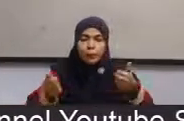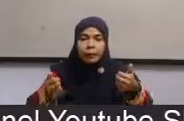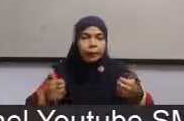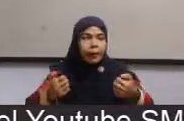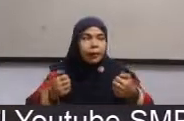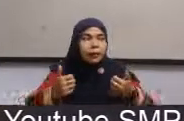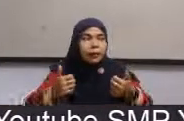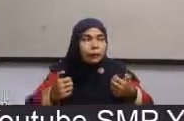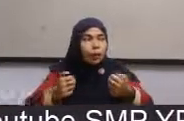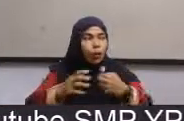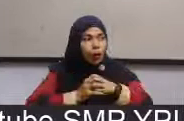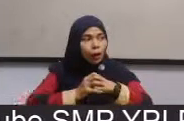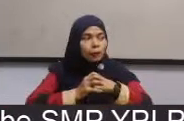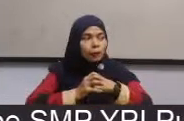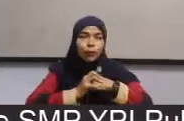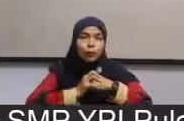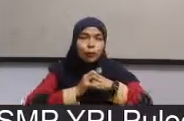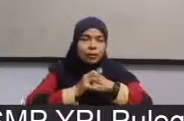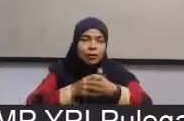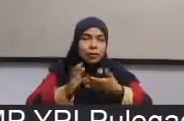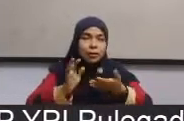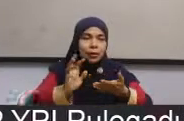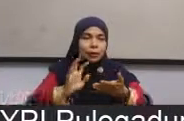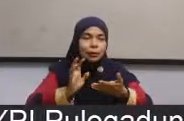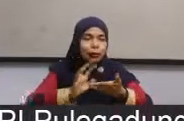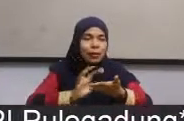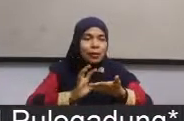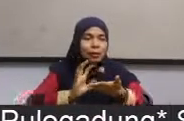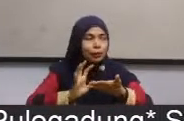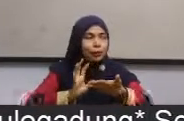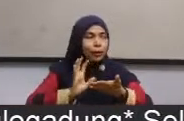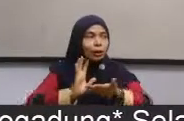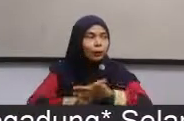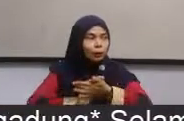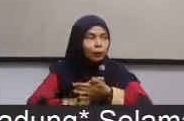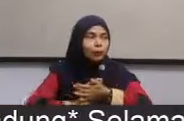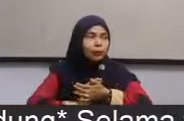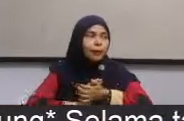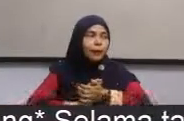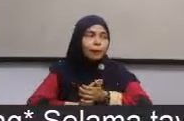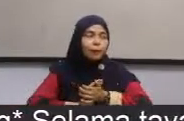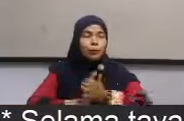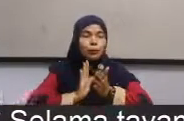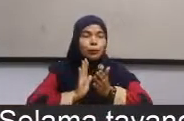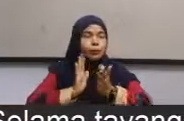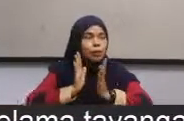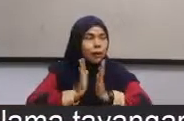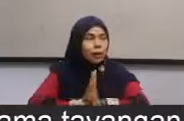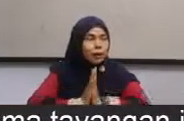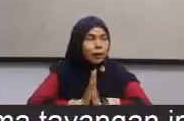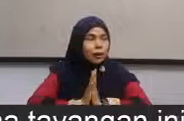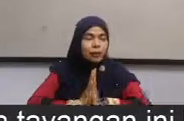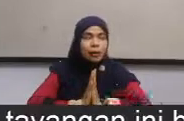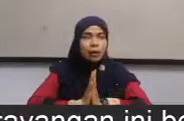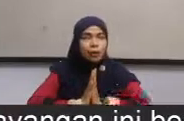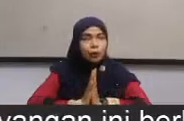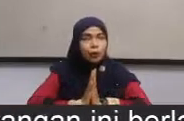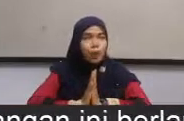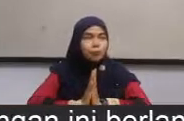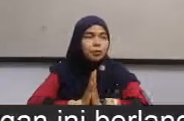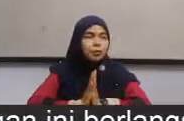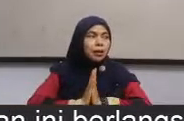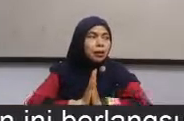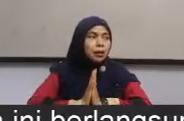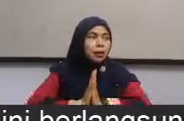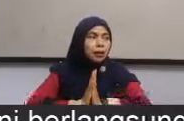cuman main game doang begitu pas di suruh cari sesuatu ya suruh cari ada